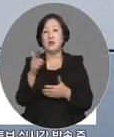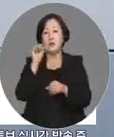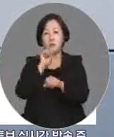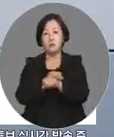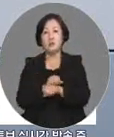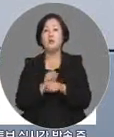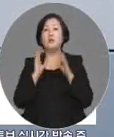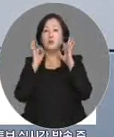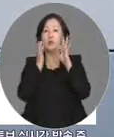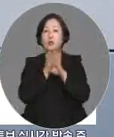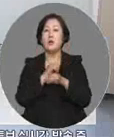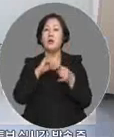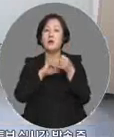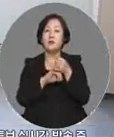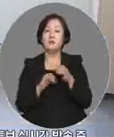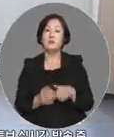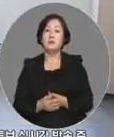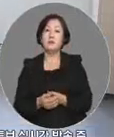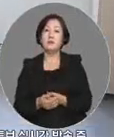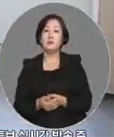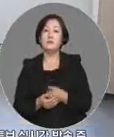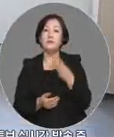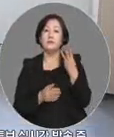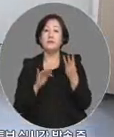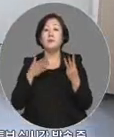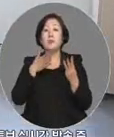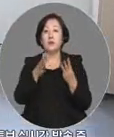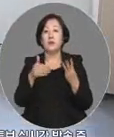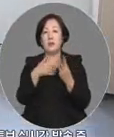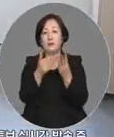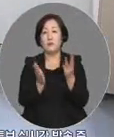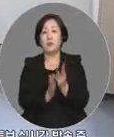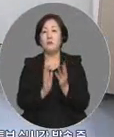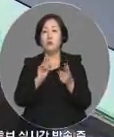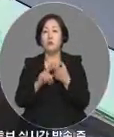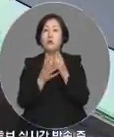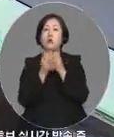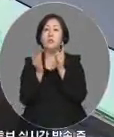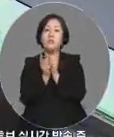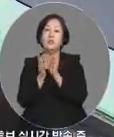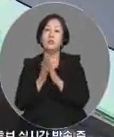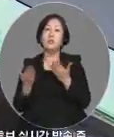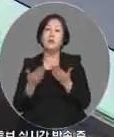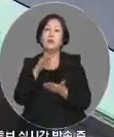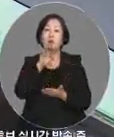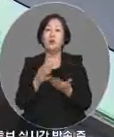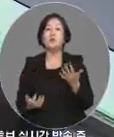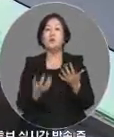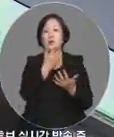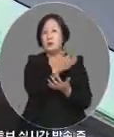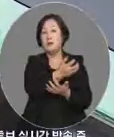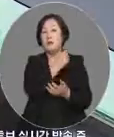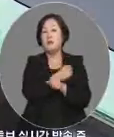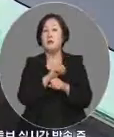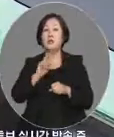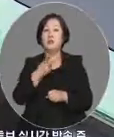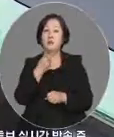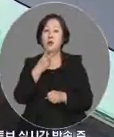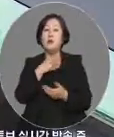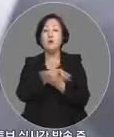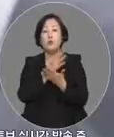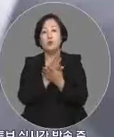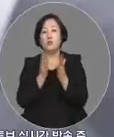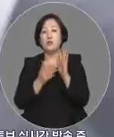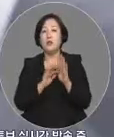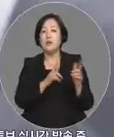최선을 다하겠습니다. 3명의 전담 지원팀은 아예 현장으로 출근하면서 200가지가 넘는 공장 인허가